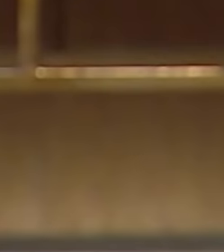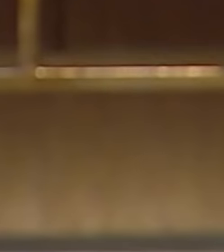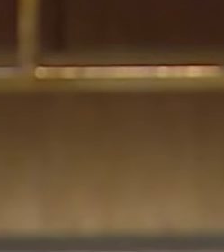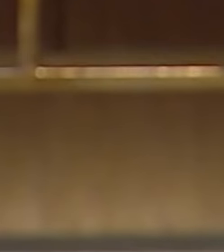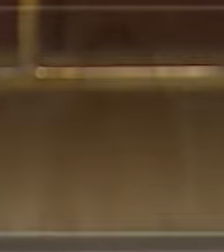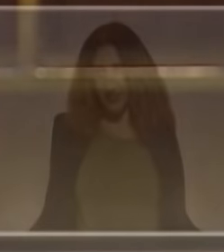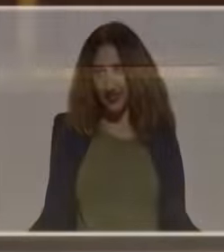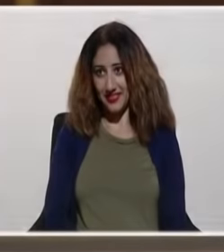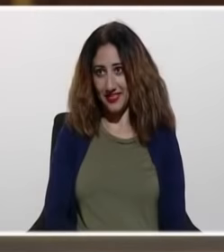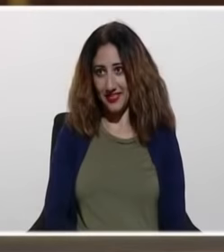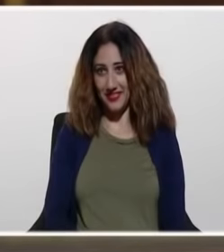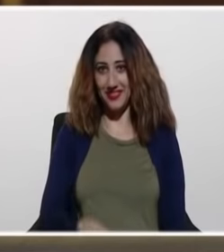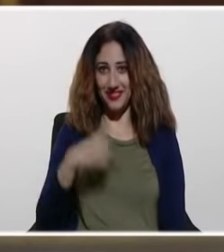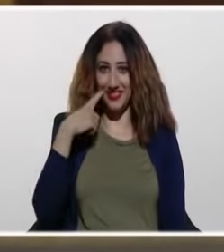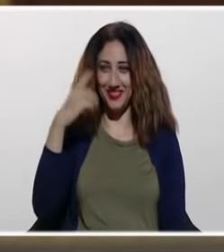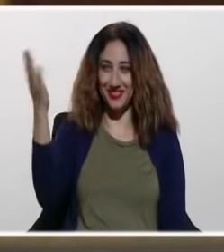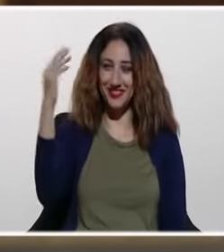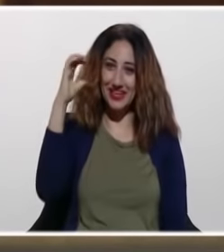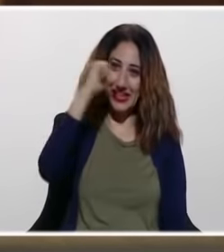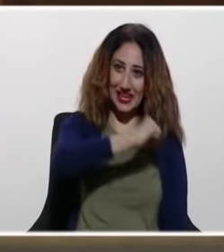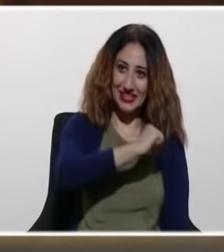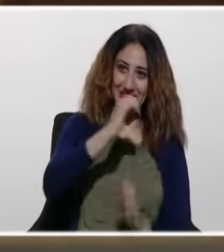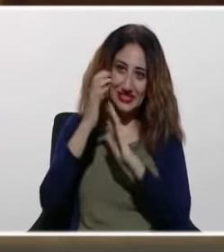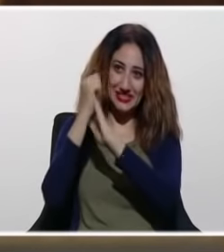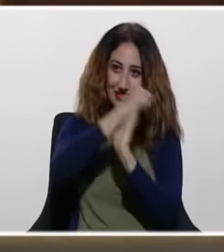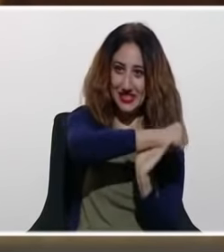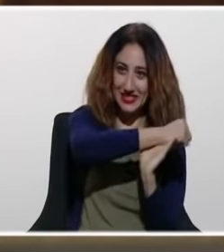جيبي حد بقى يلعب معاك ريست. تعالى يا اسلم.